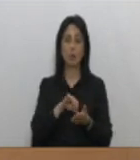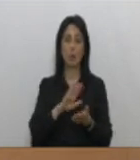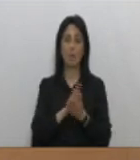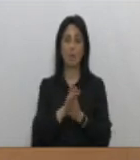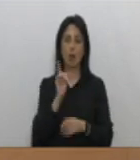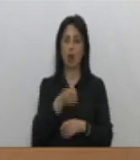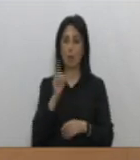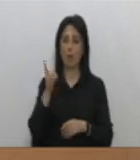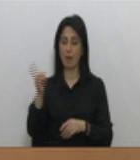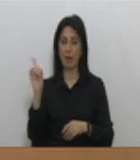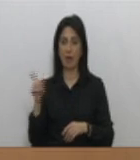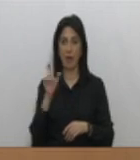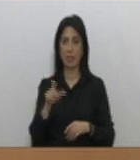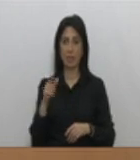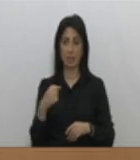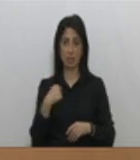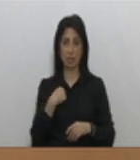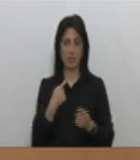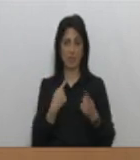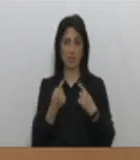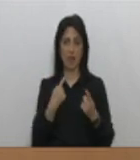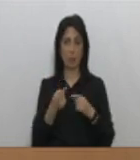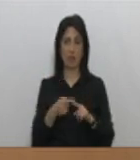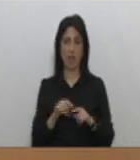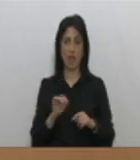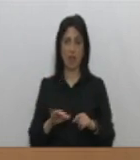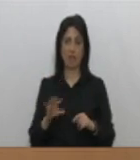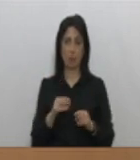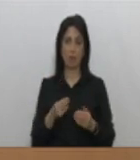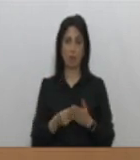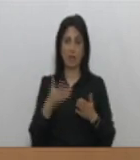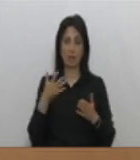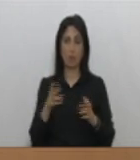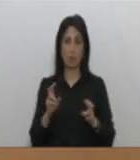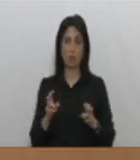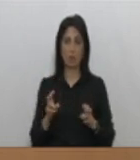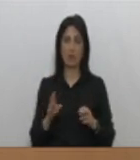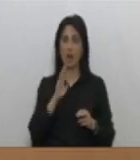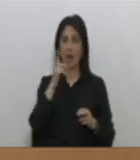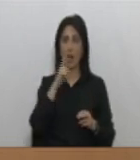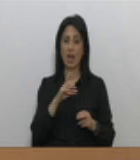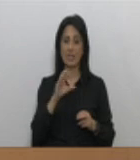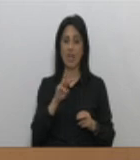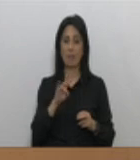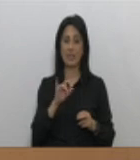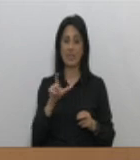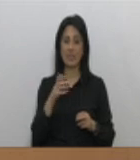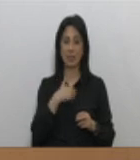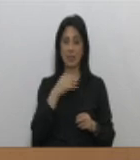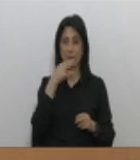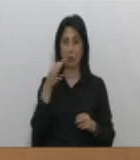es adamianebi da chven gvelaparakebian ak evropul faseulobebze. Kabaton Khatuna Samidzes mina